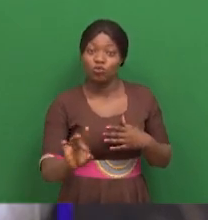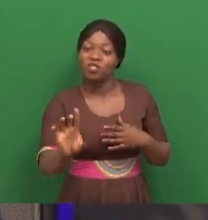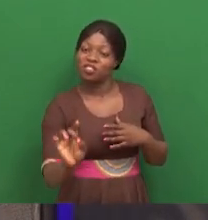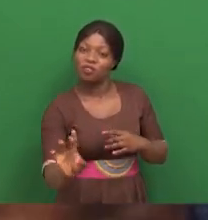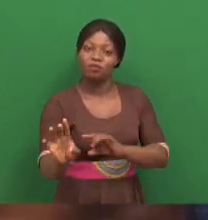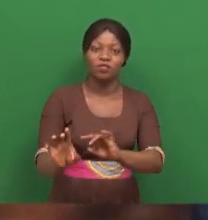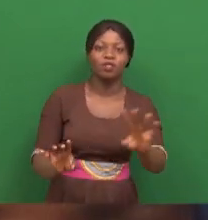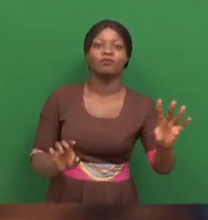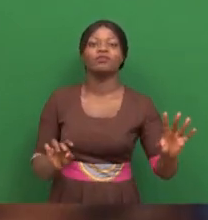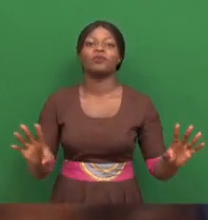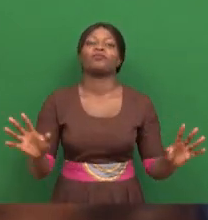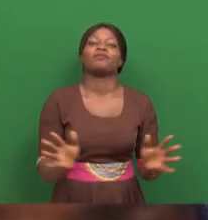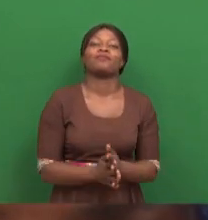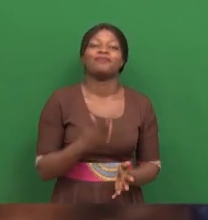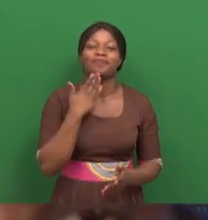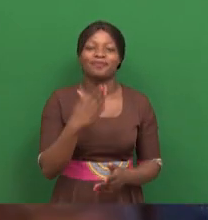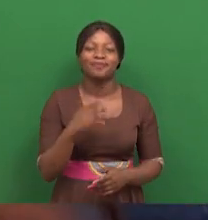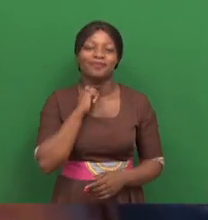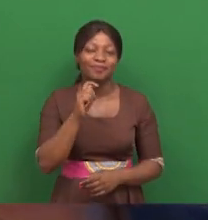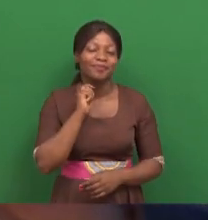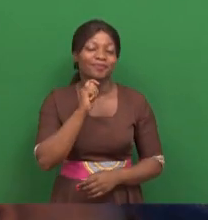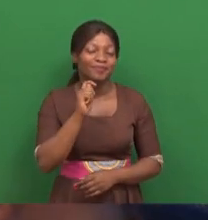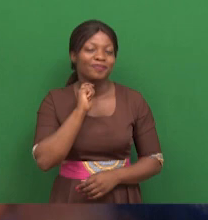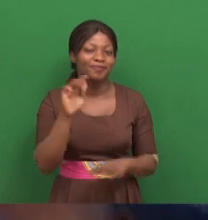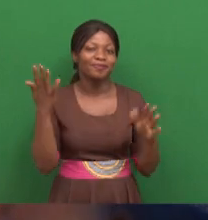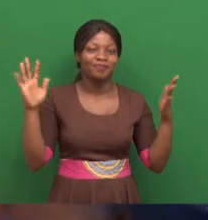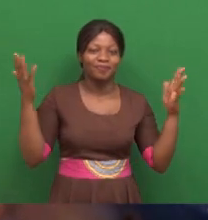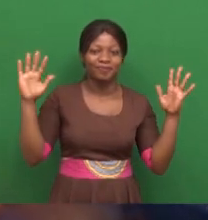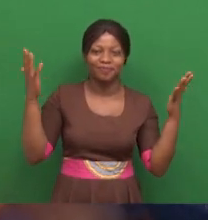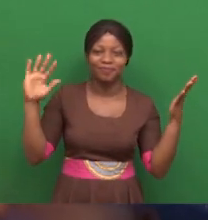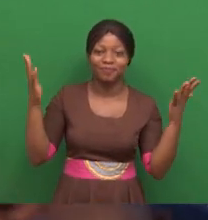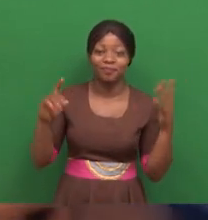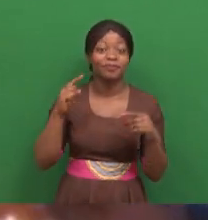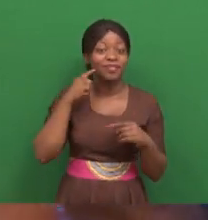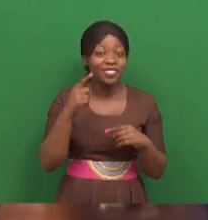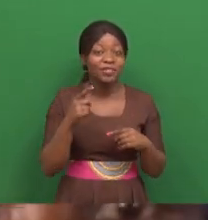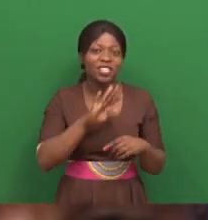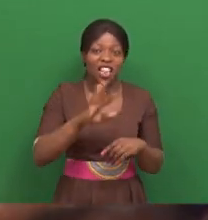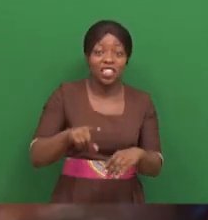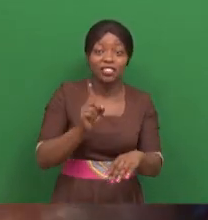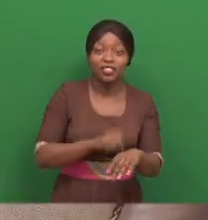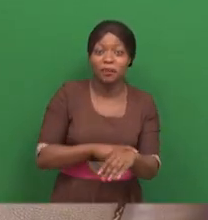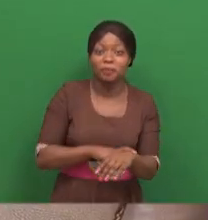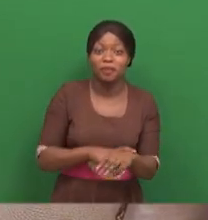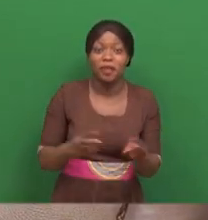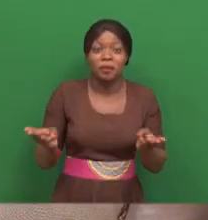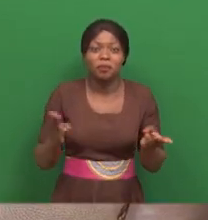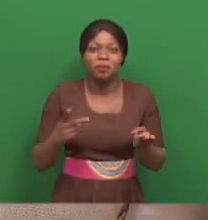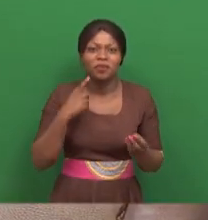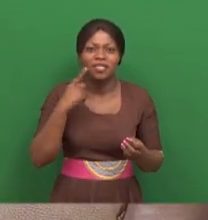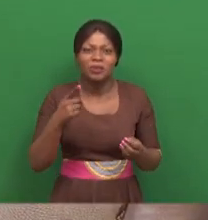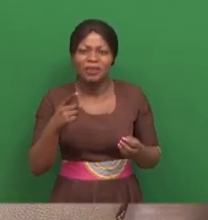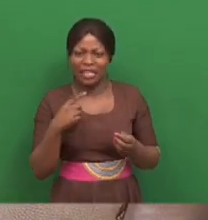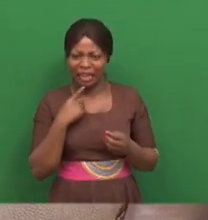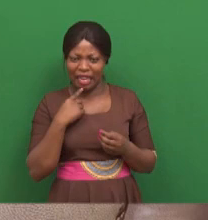ndeyani ndeyako. Mashoko makukuta arikutaurwa. Nekuti kune kumwe kunonzi